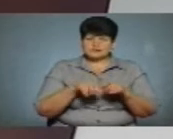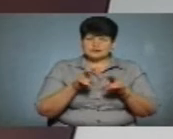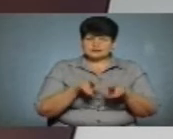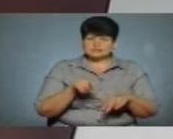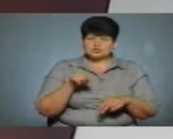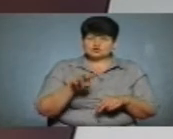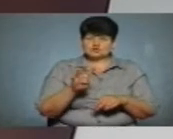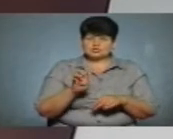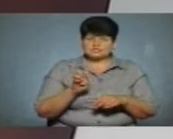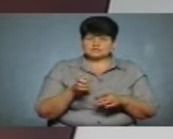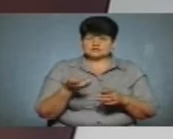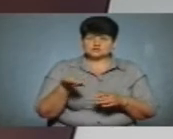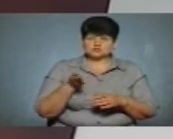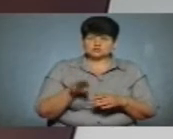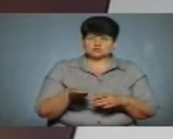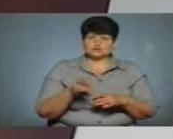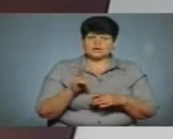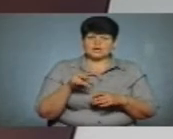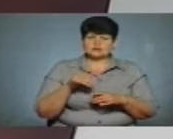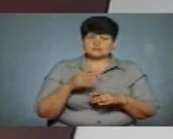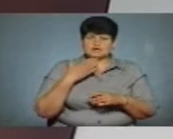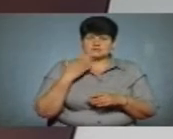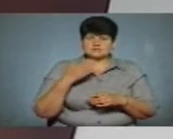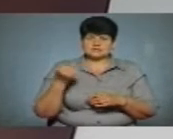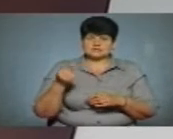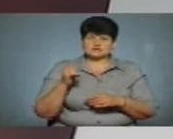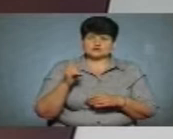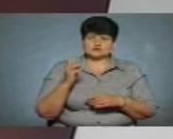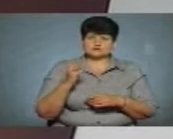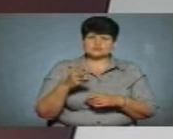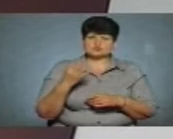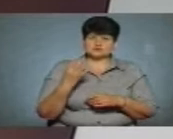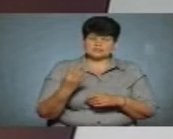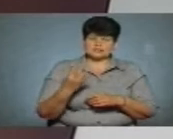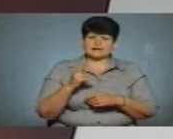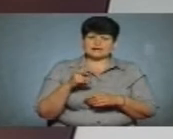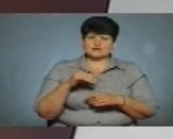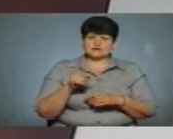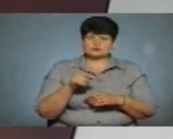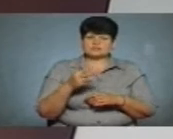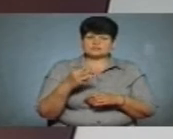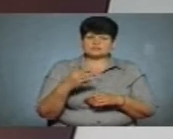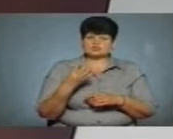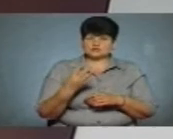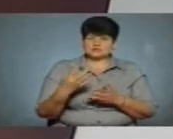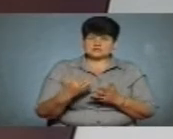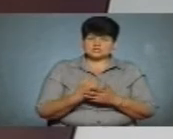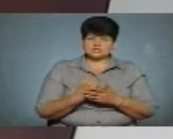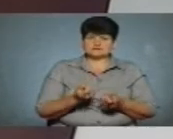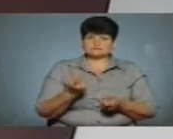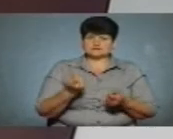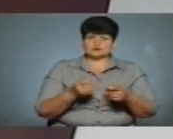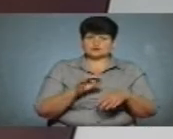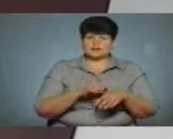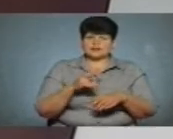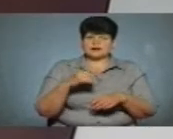1400 екземплярів кліщів, зокрема за останній тиждень 134 кліщі. З них у 34 виявили збудників хвороби